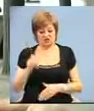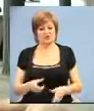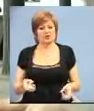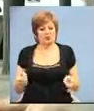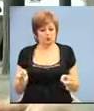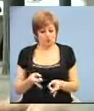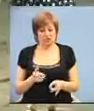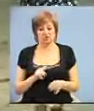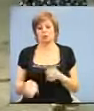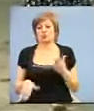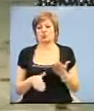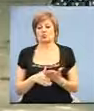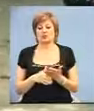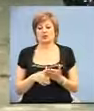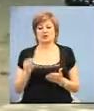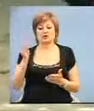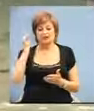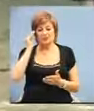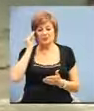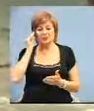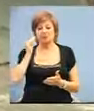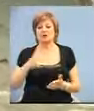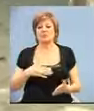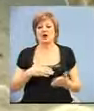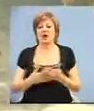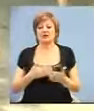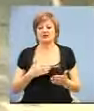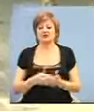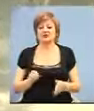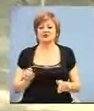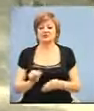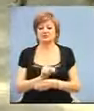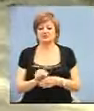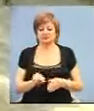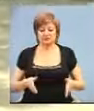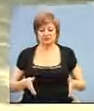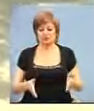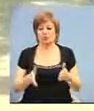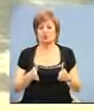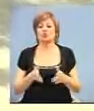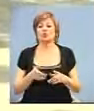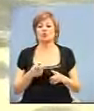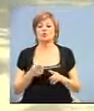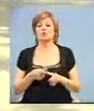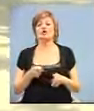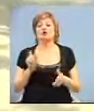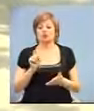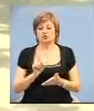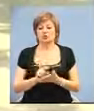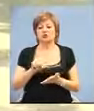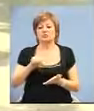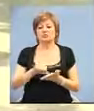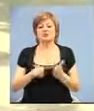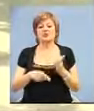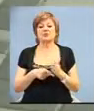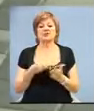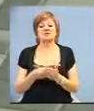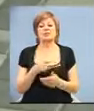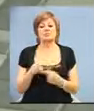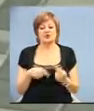прохожий, вызвать скорую помощь. На думку громадських активістів, приводити до ладу прилеглі території і відрізки тротуару мають представники місцевого